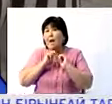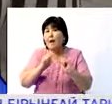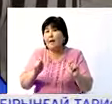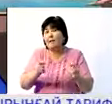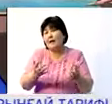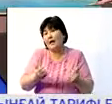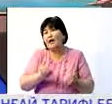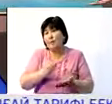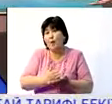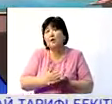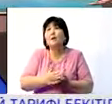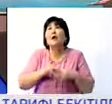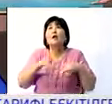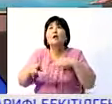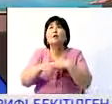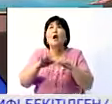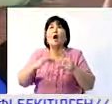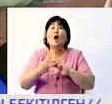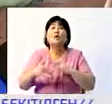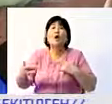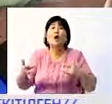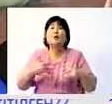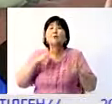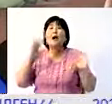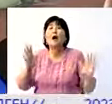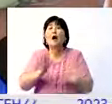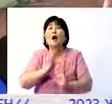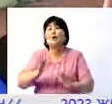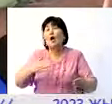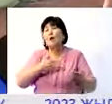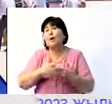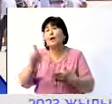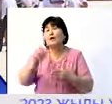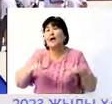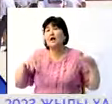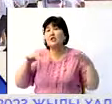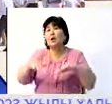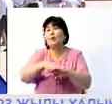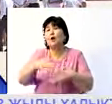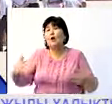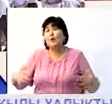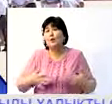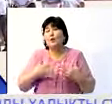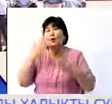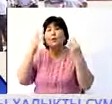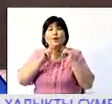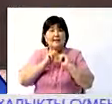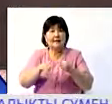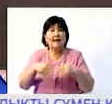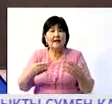марапатқа ие болдым. Шара соңында аудан өнерпаздары әуелете шырқаған патриоттық әндер жиналған көпшілікке көтеріңкі көңіл күй сыйлады.